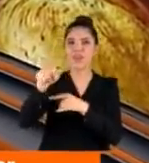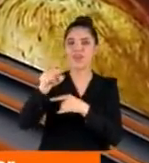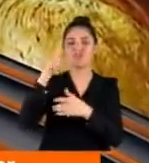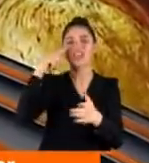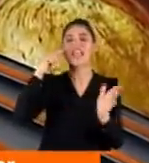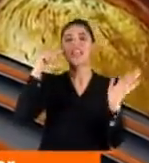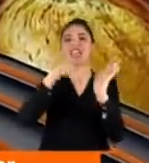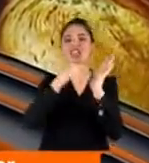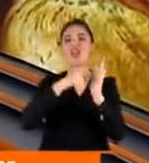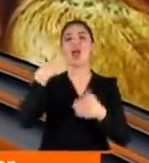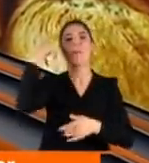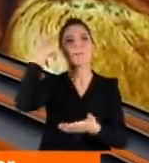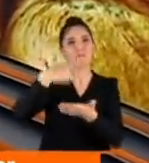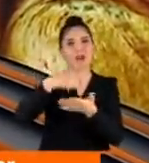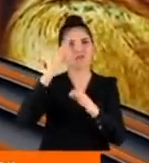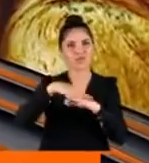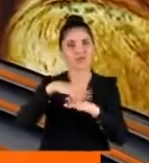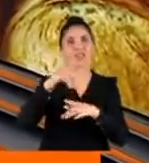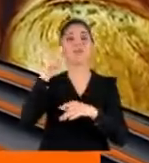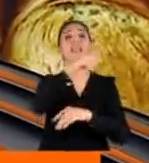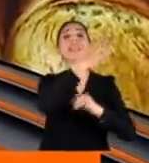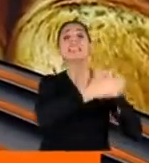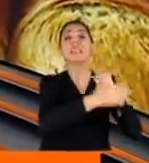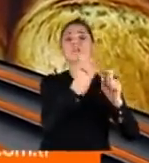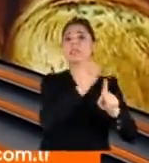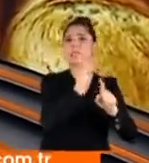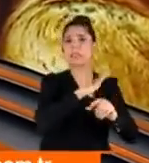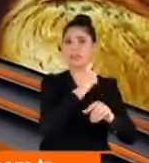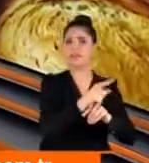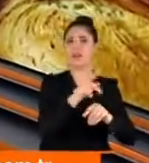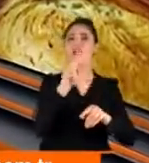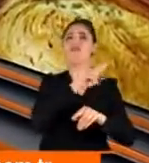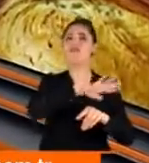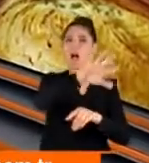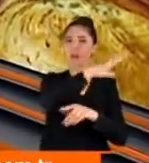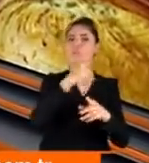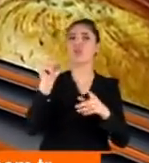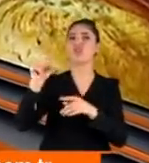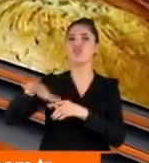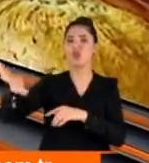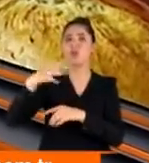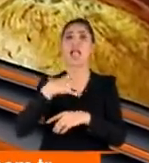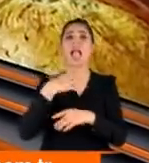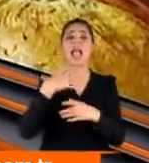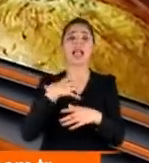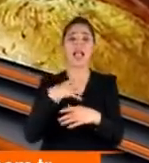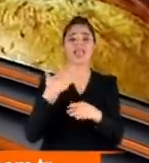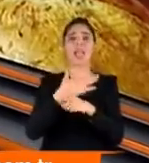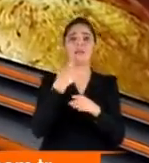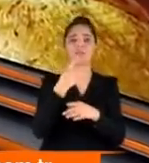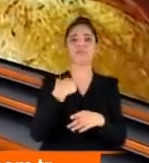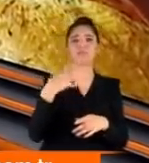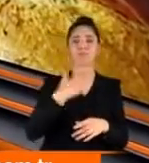başvurusu yapıldı. İşte bu başvuru Trabzonluları biraz kızdırdı. Çünkü Vakfı Kebirliler Çavuşlu ekmeğinin kendi ekmekleri olduğunu savunuyor.